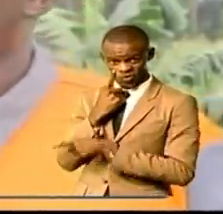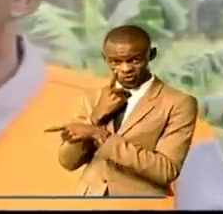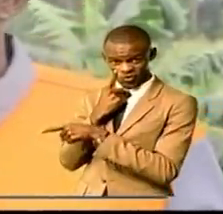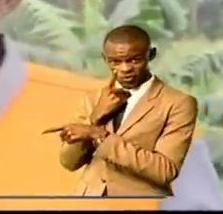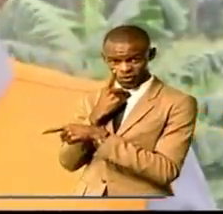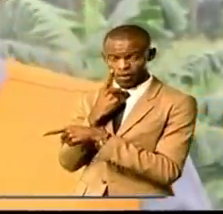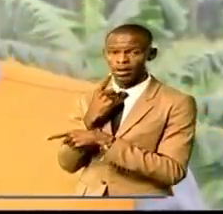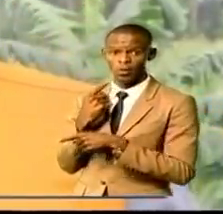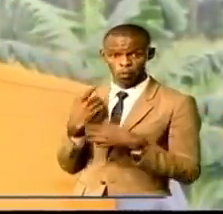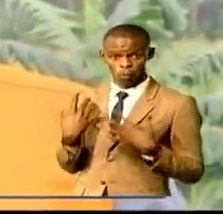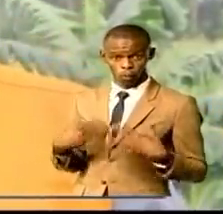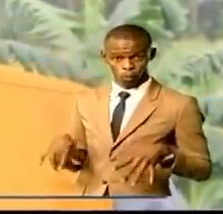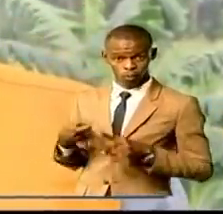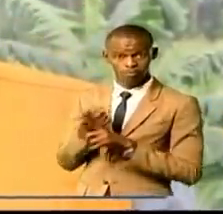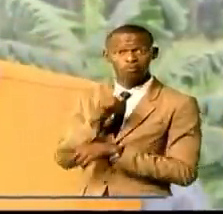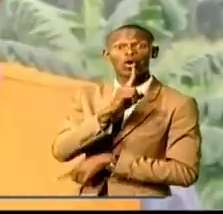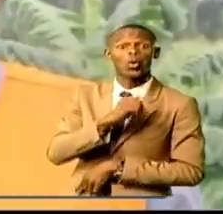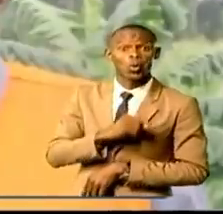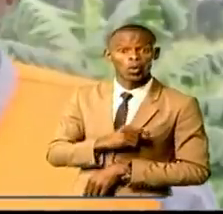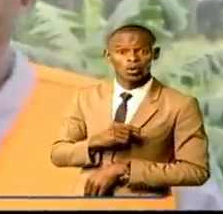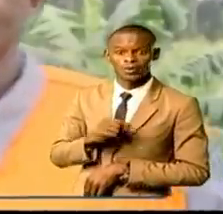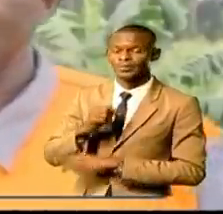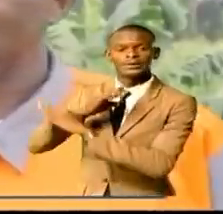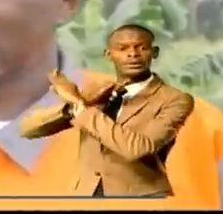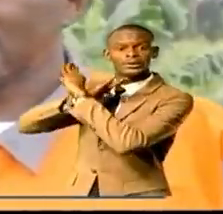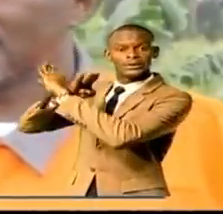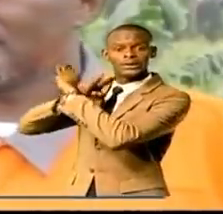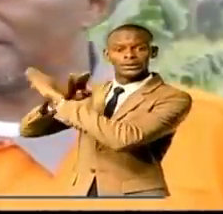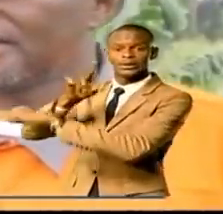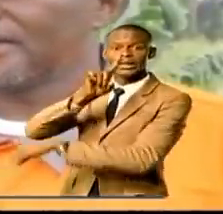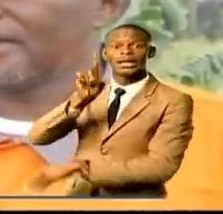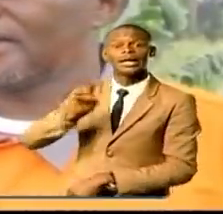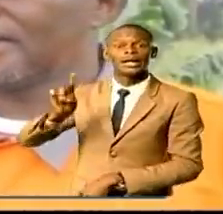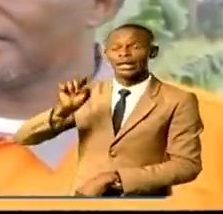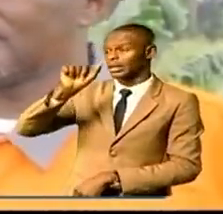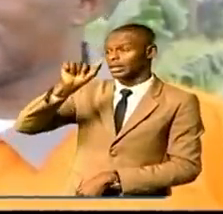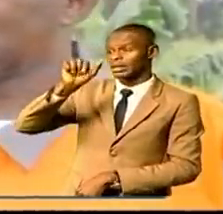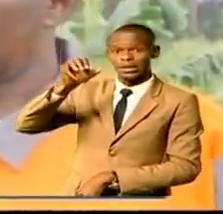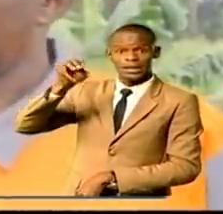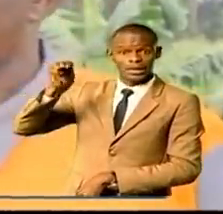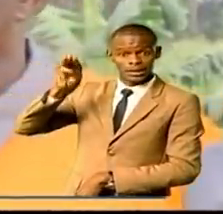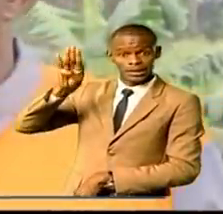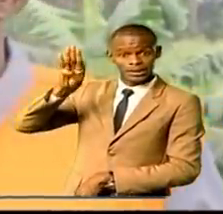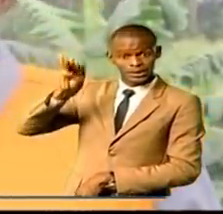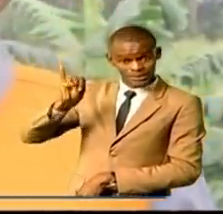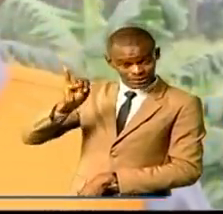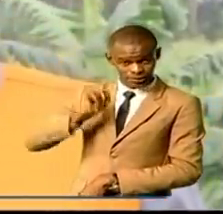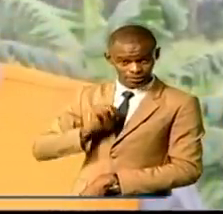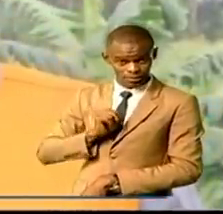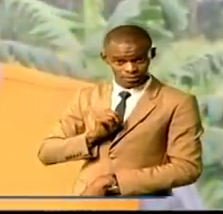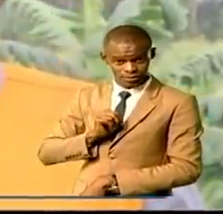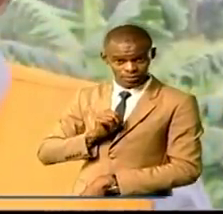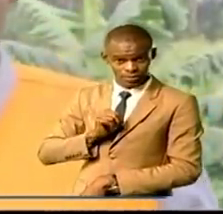c'est un don reçu et donné par Birihanze Zinga.